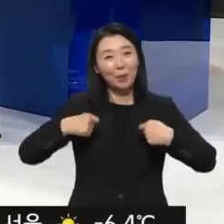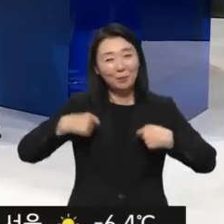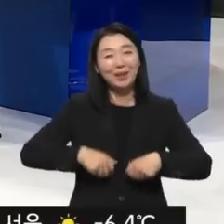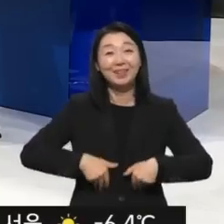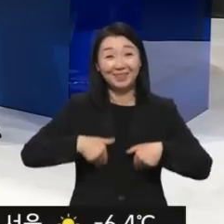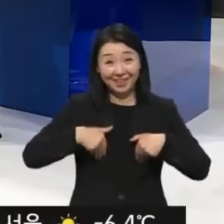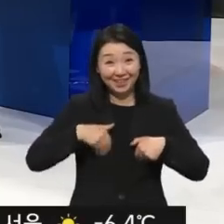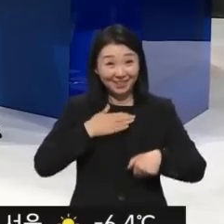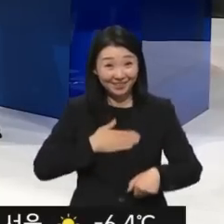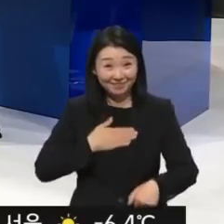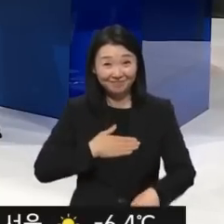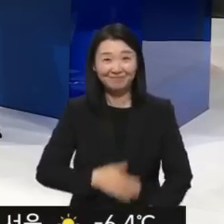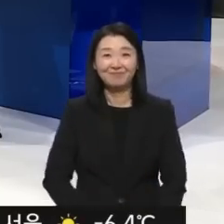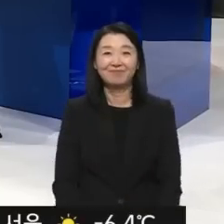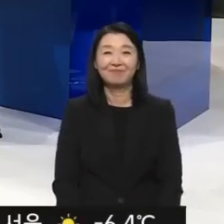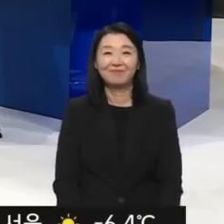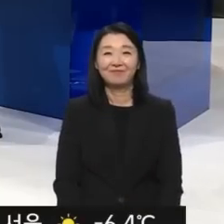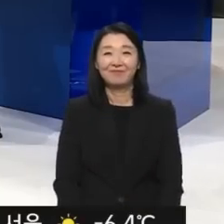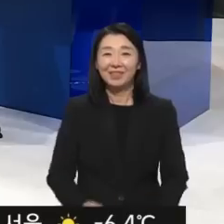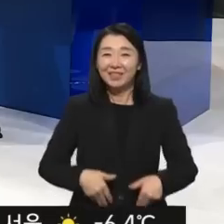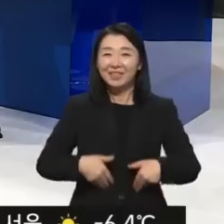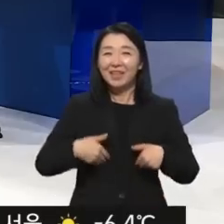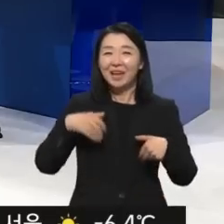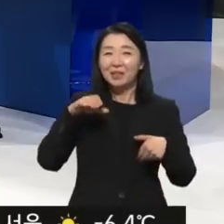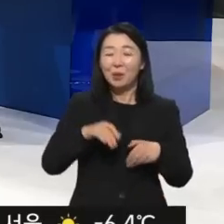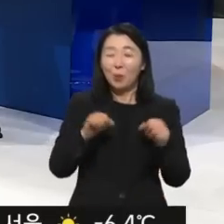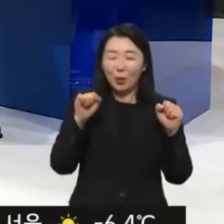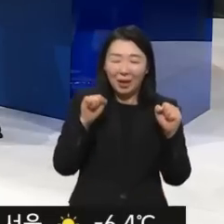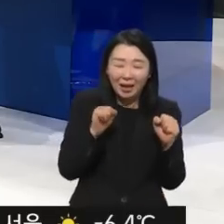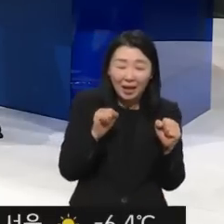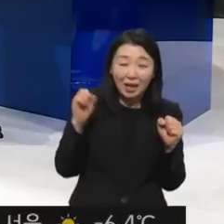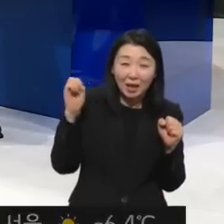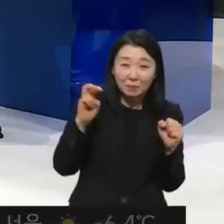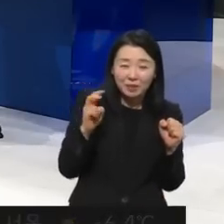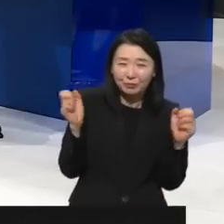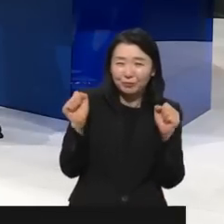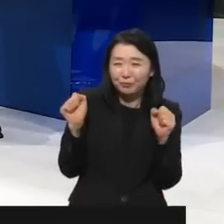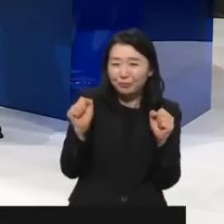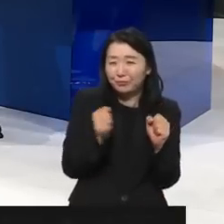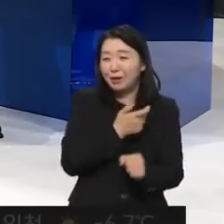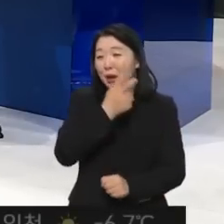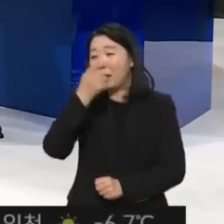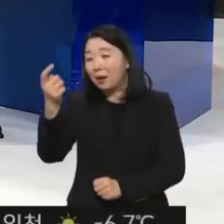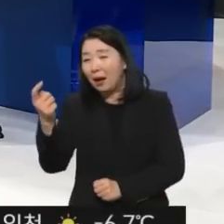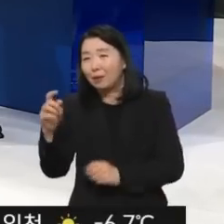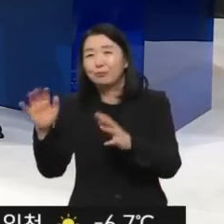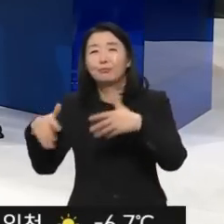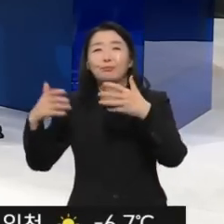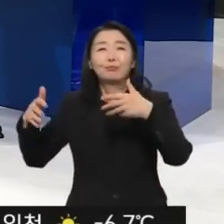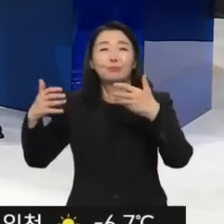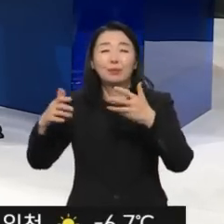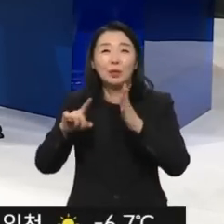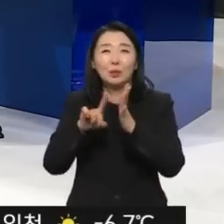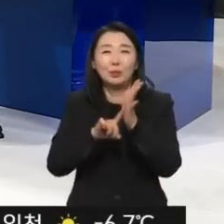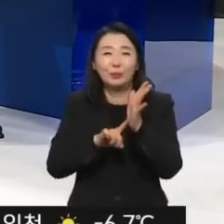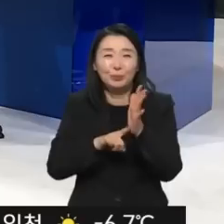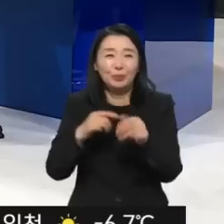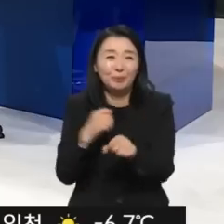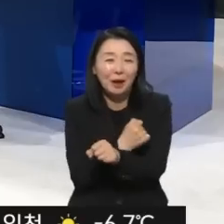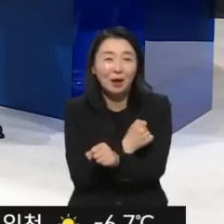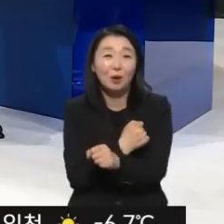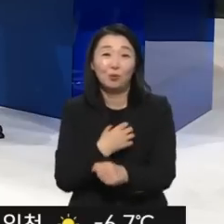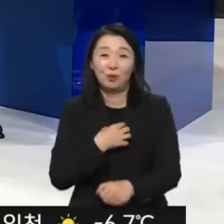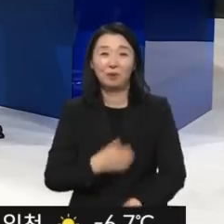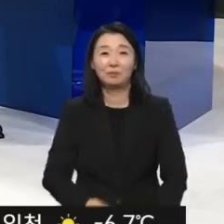거 모두 알고 계시죠? 그리고 너무 따뜻한 곳에 있다가 갑자기 찬바람을 맞아도 체감온도가 더 내려간다고